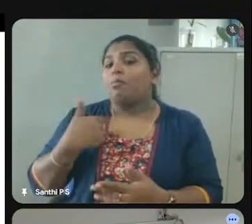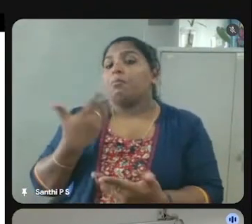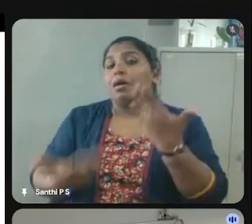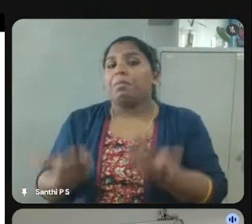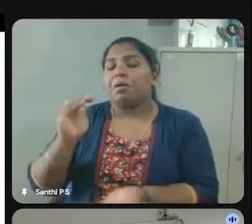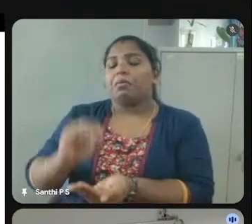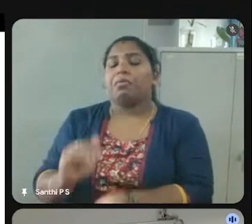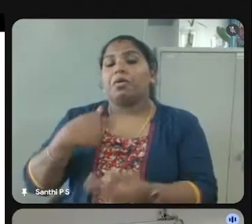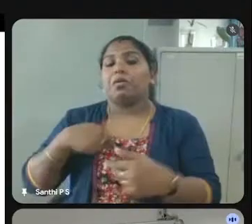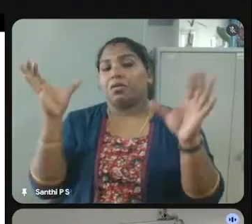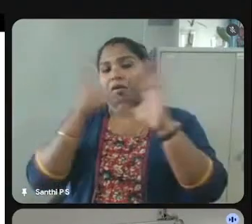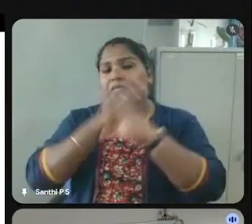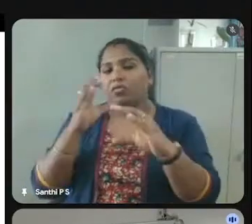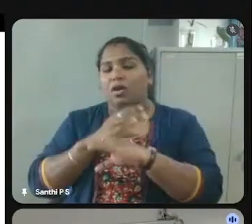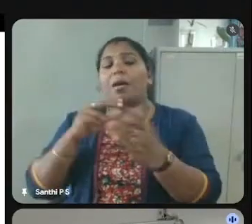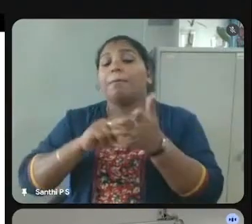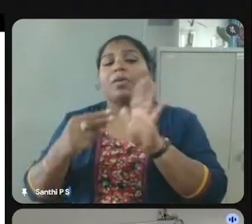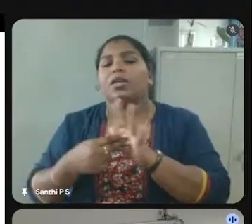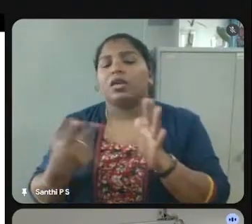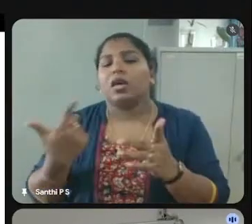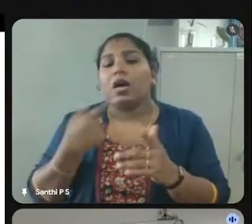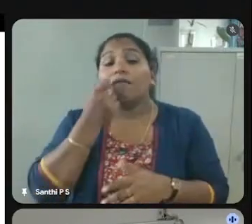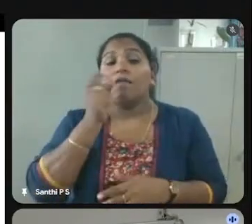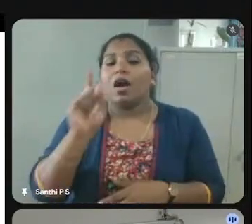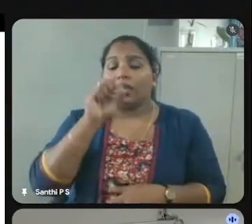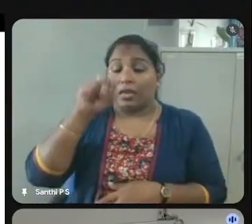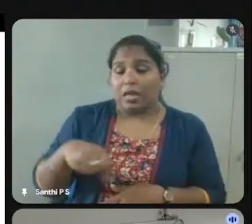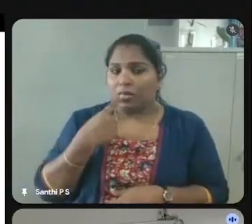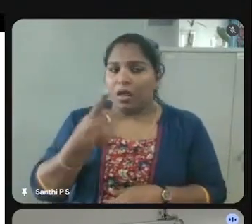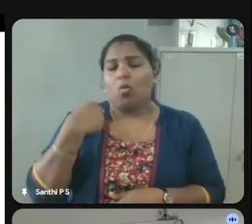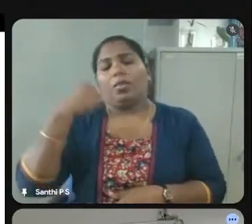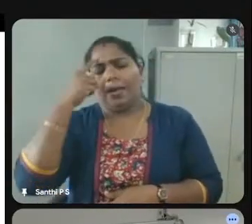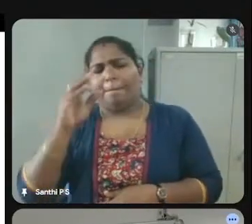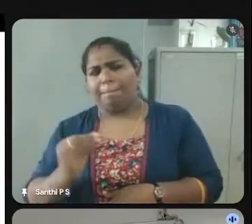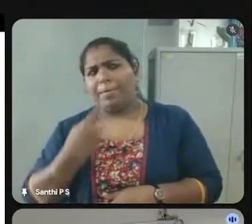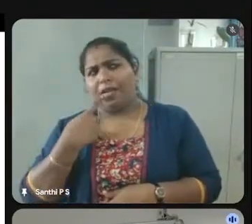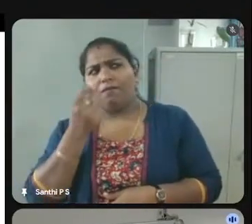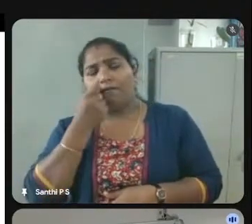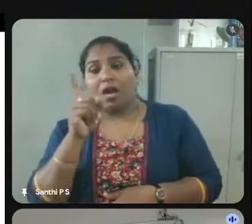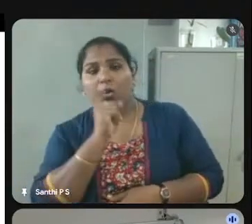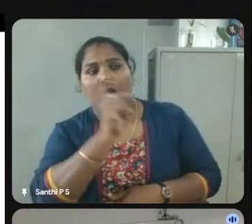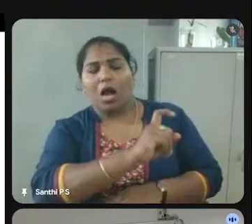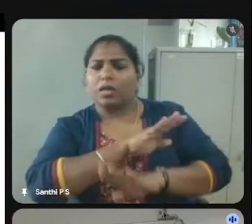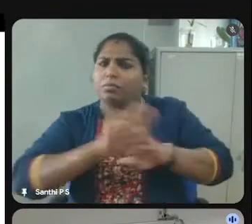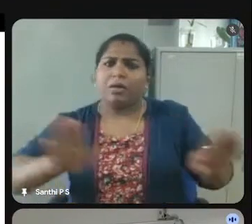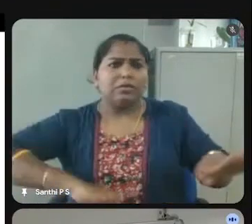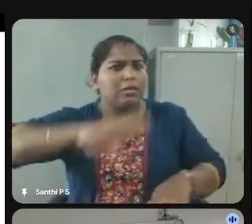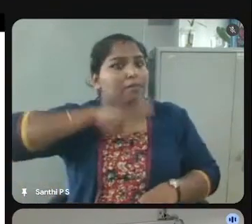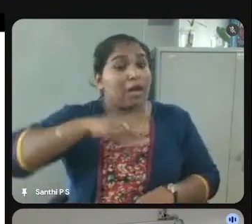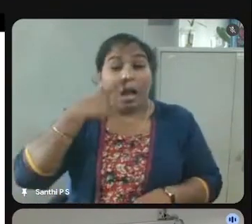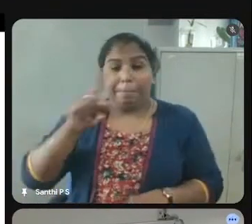തീർച്ചയായിട്ടും ഇനിയുള്ള കാര്യങ്ങൾ വരുമ്പോൾ എപ്പോഴും കുട്ടിയെ അനുകൂലിച്ച് നിൽക്കുന്ന വ്യക്തികൾ ആരാണോ അവരോടൊപ്പമേ പോവുള്ളൂ. അപ്പം അമ്മ സാധിച്ചു കൊടുക്കാത്ത കാര്യം അച്ഛൻ